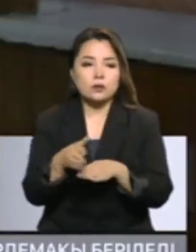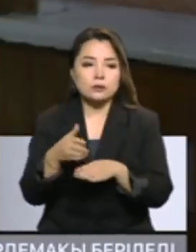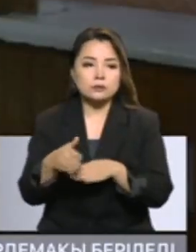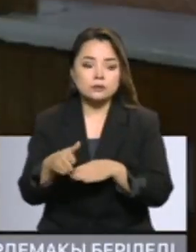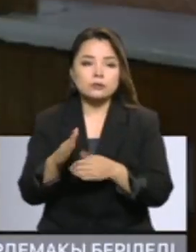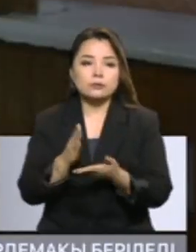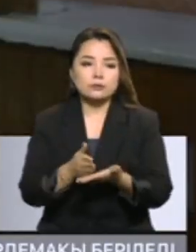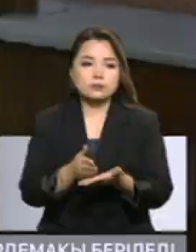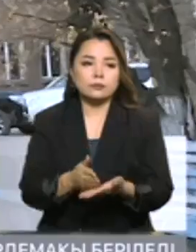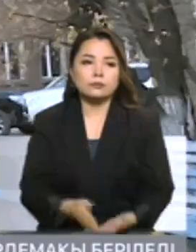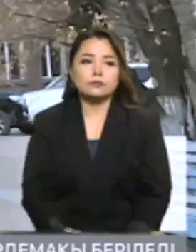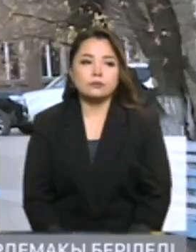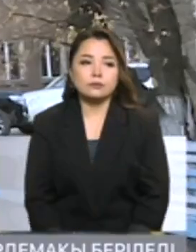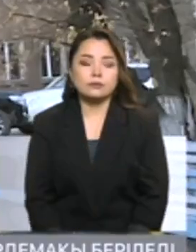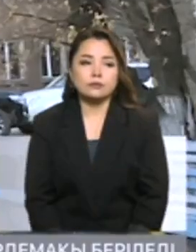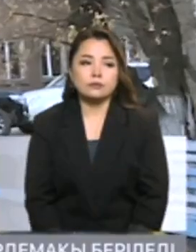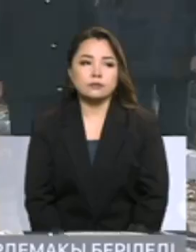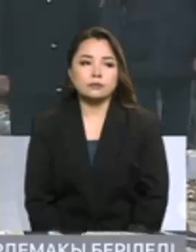жатқан.